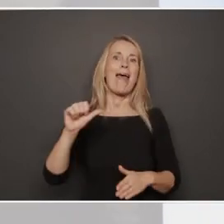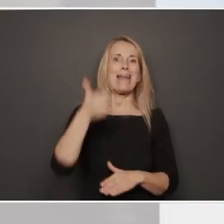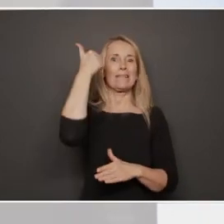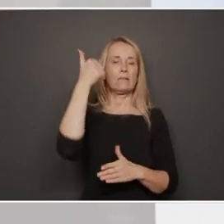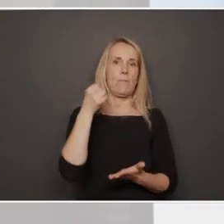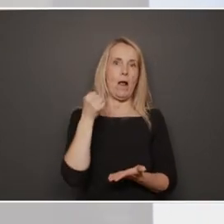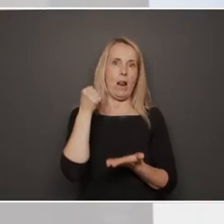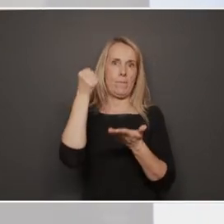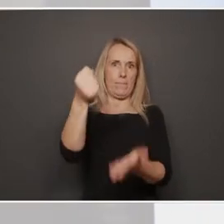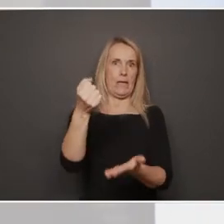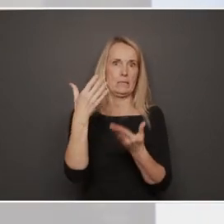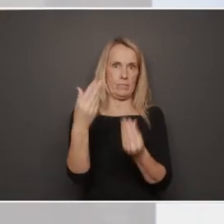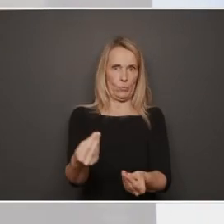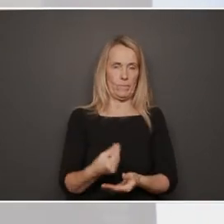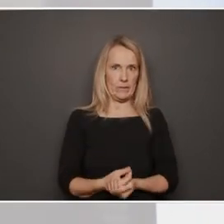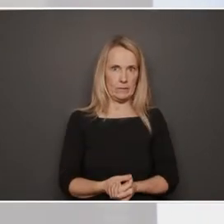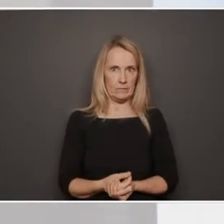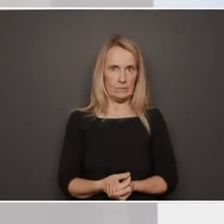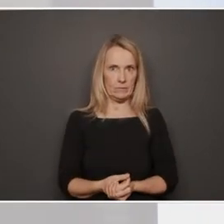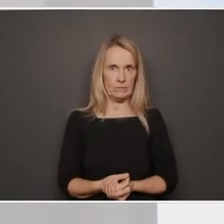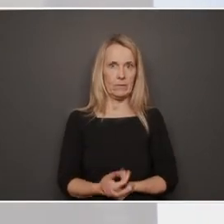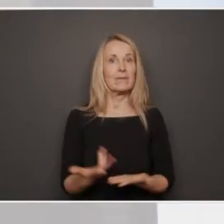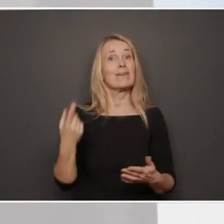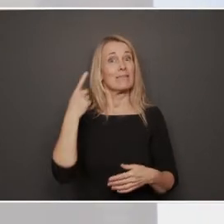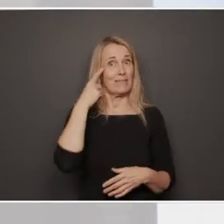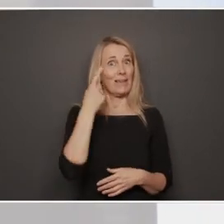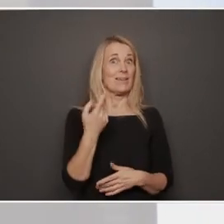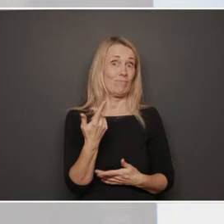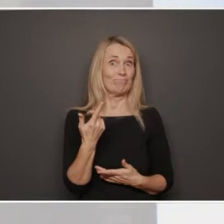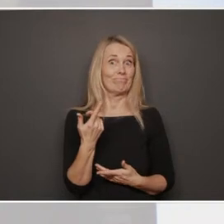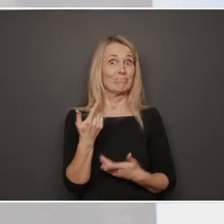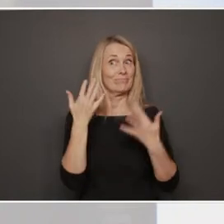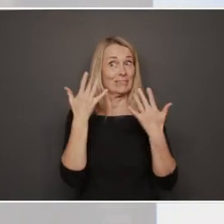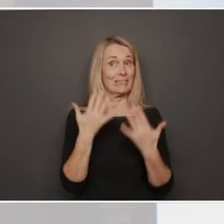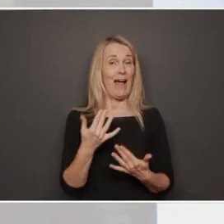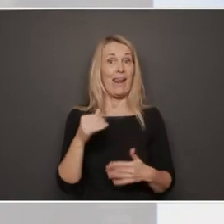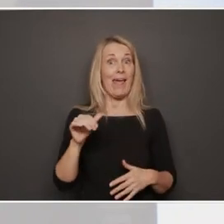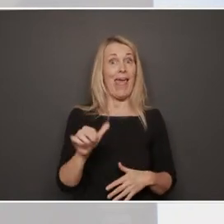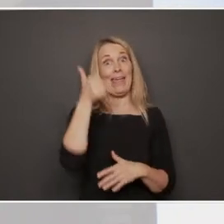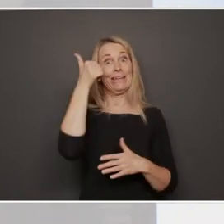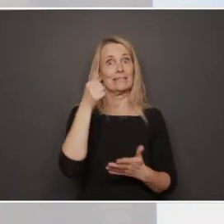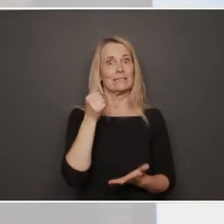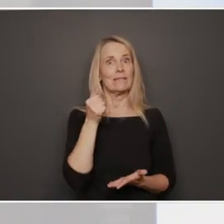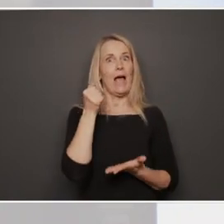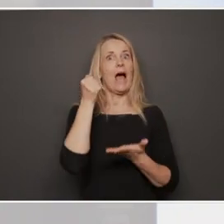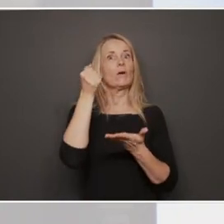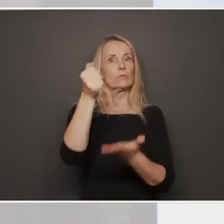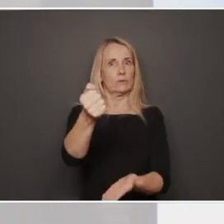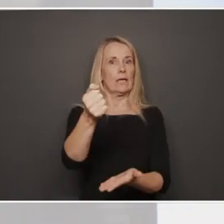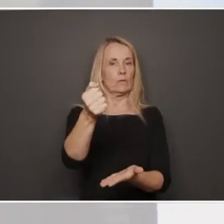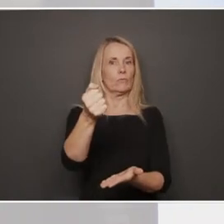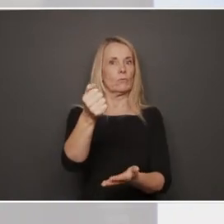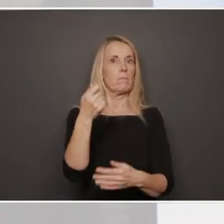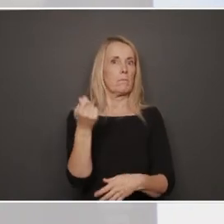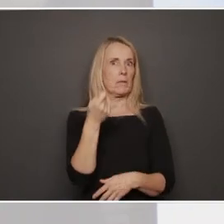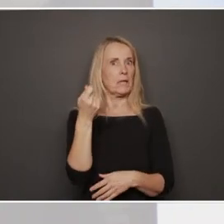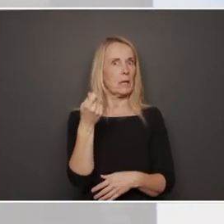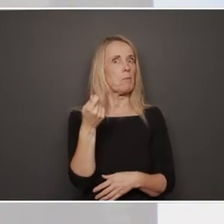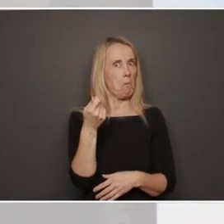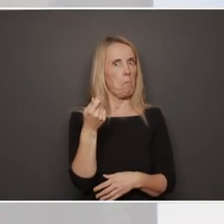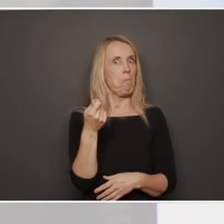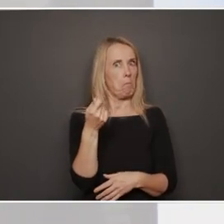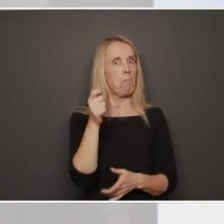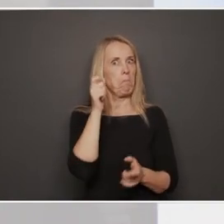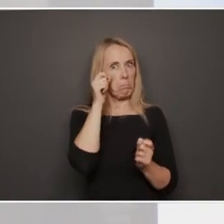ausgezeichnet. Ich denke, diese Zahl von erst ausgezeichneten Betrieben ist sehr